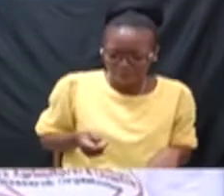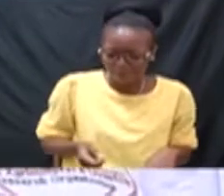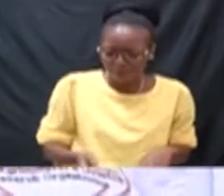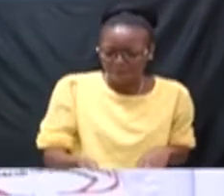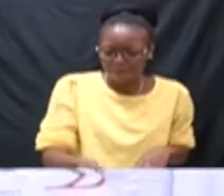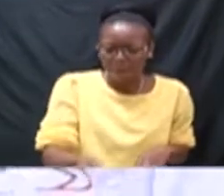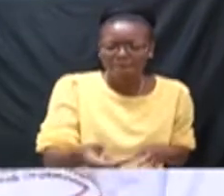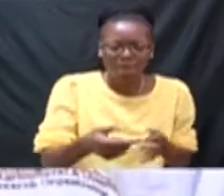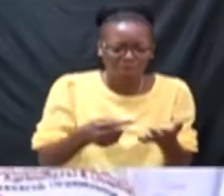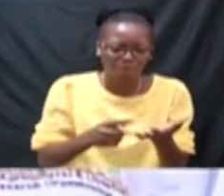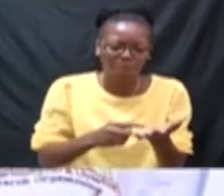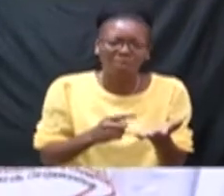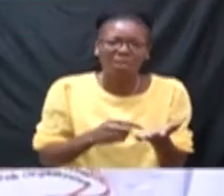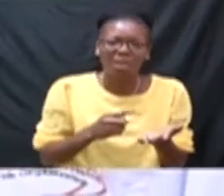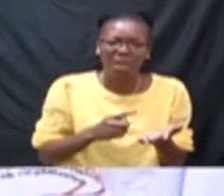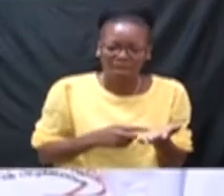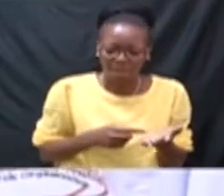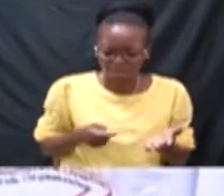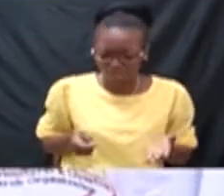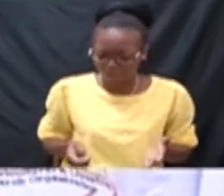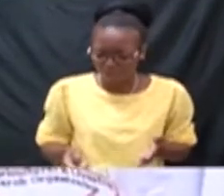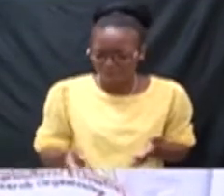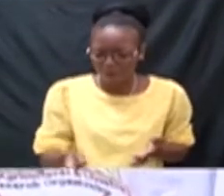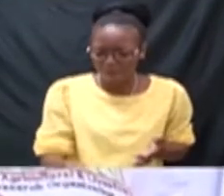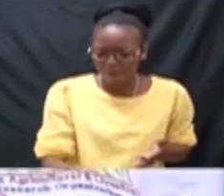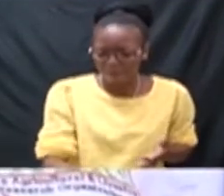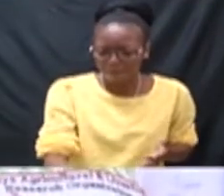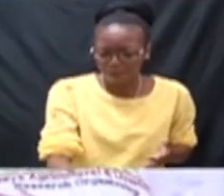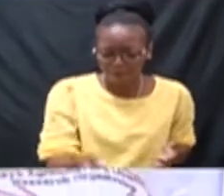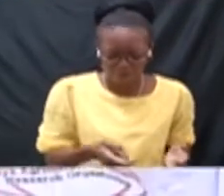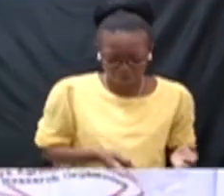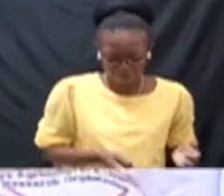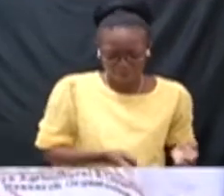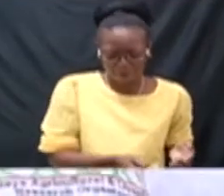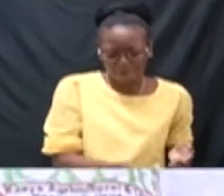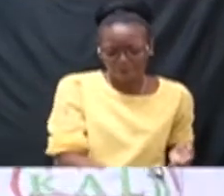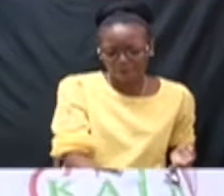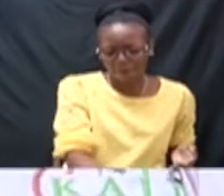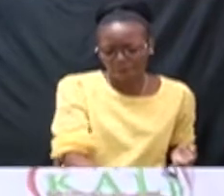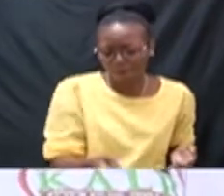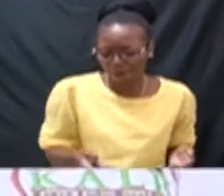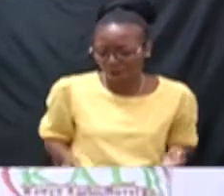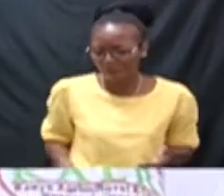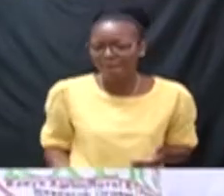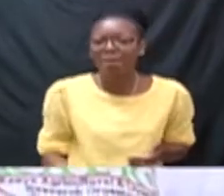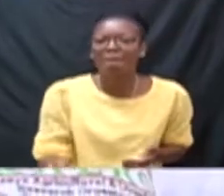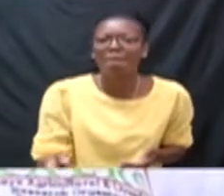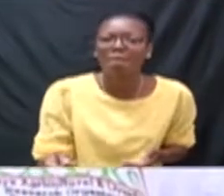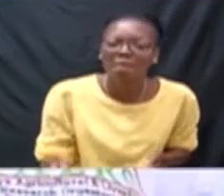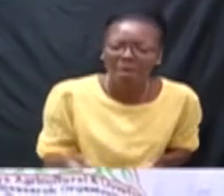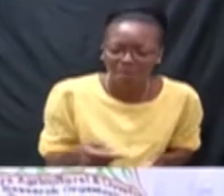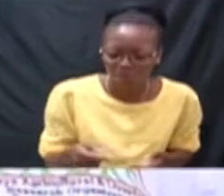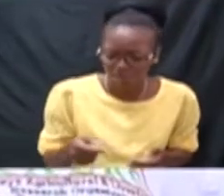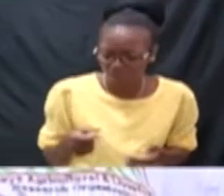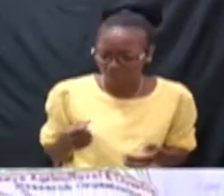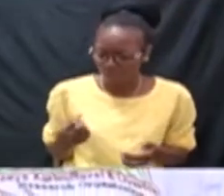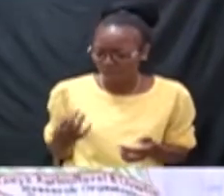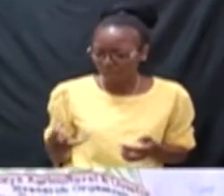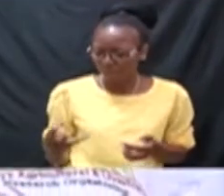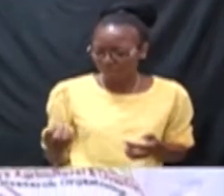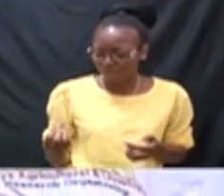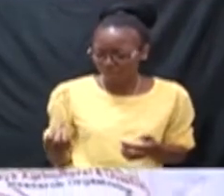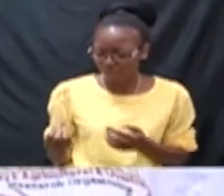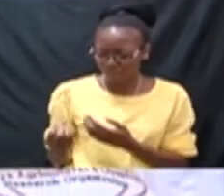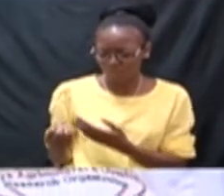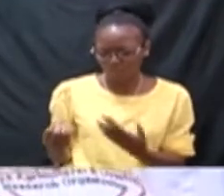laini 30 cm apart, ama unaweza kufanya 30 by 15. So unaguza